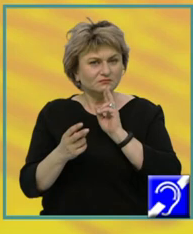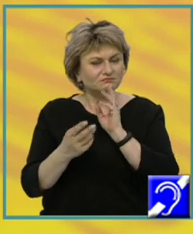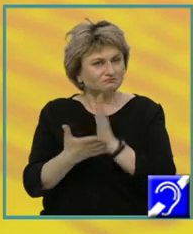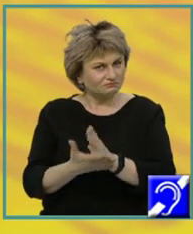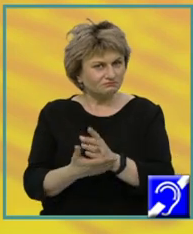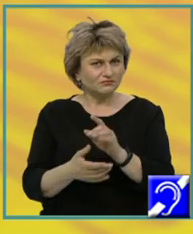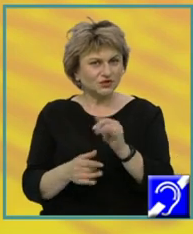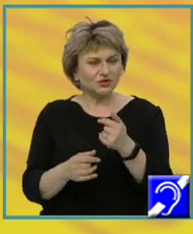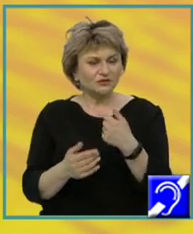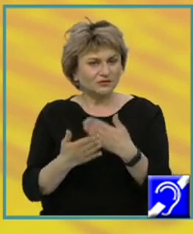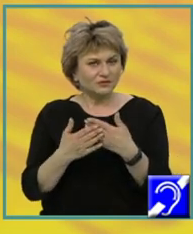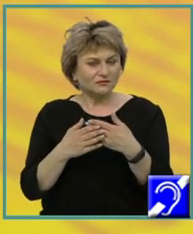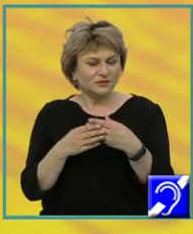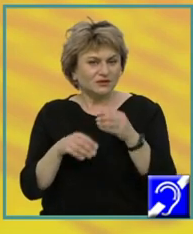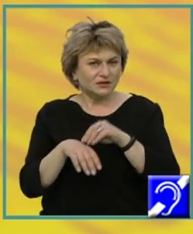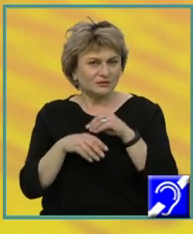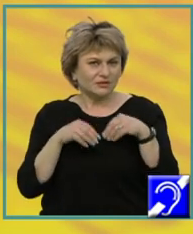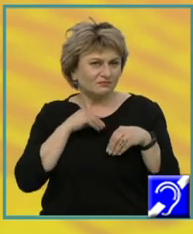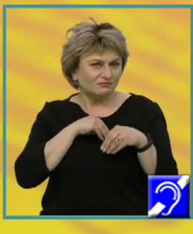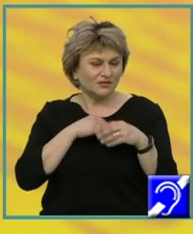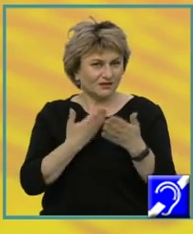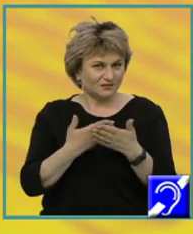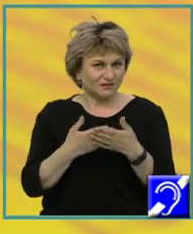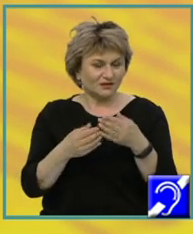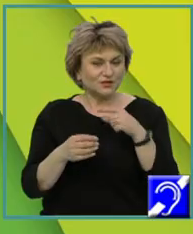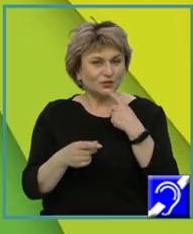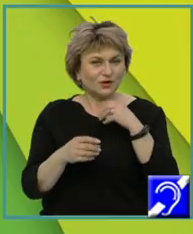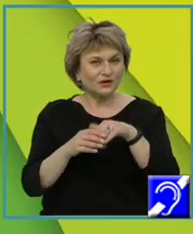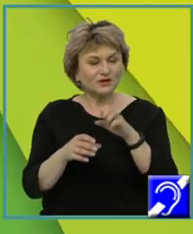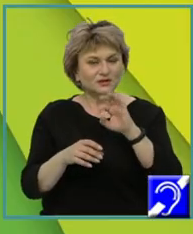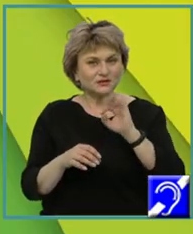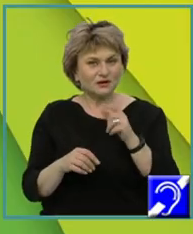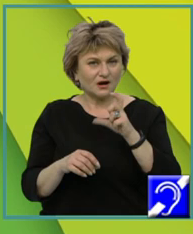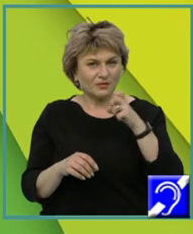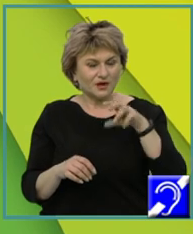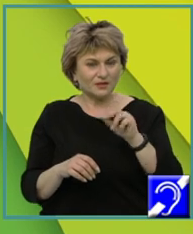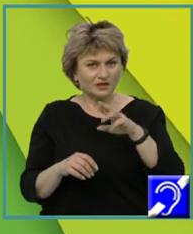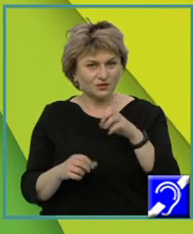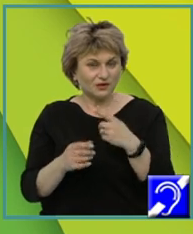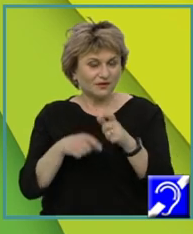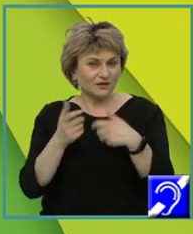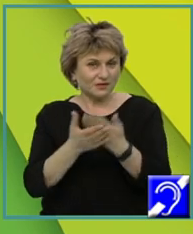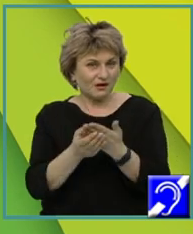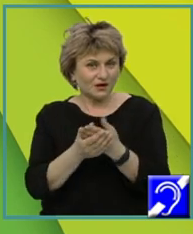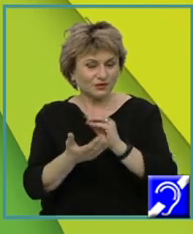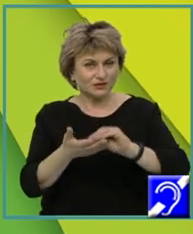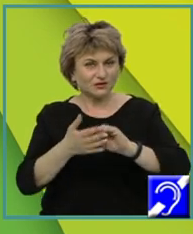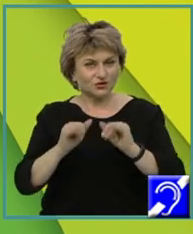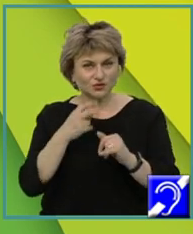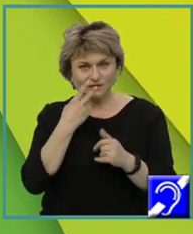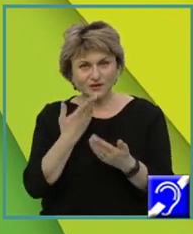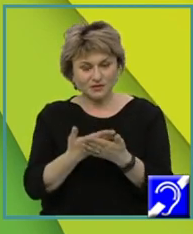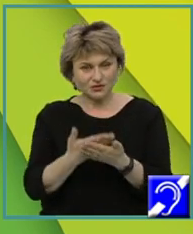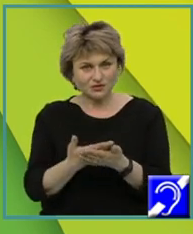unei experiențe interioare asta Spune în esență Camil Petrescu despre actul scrierii și vom vedea și noi